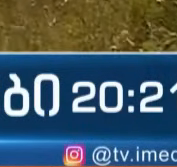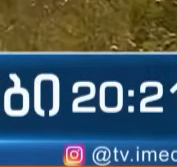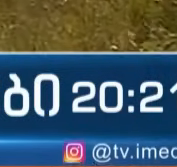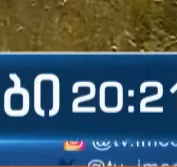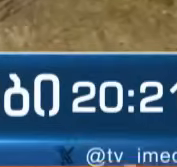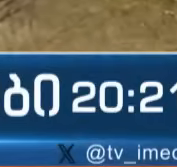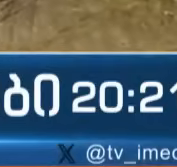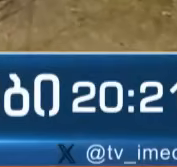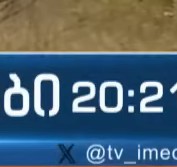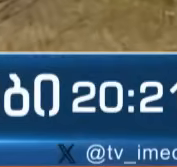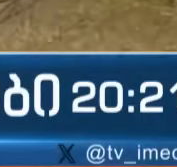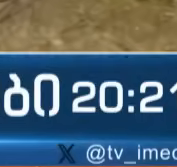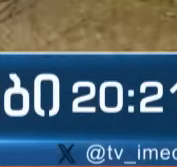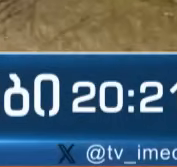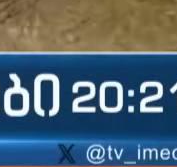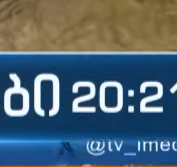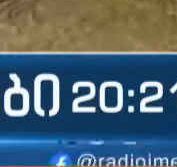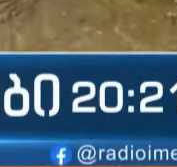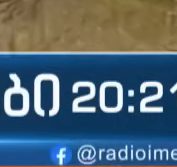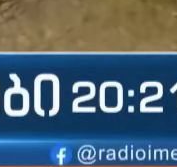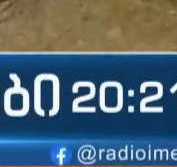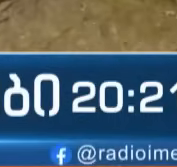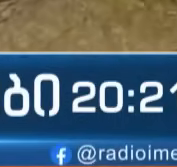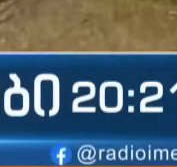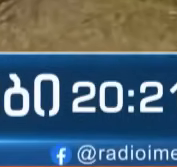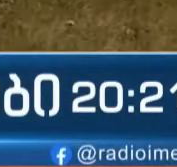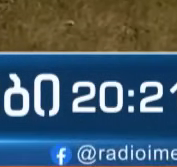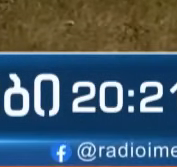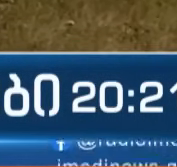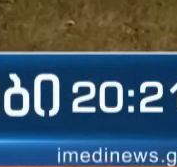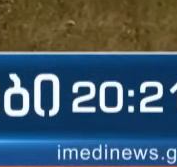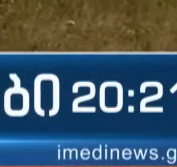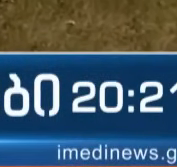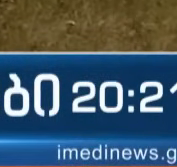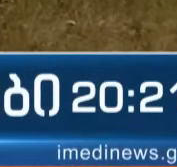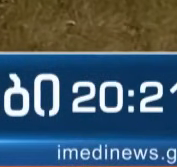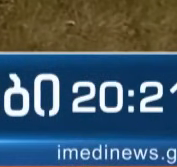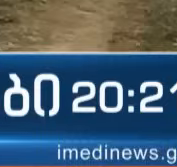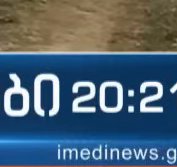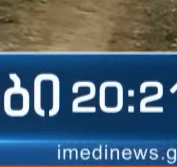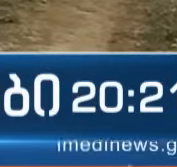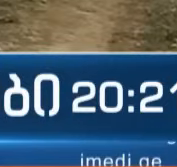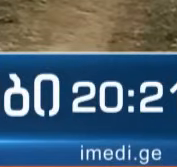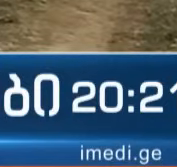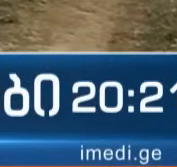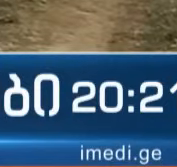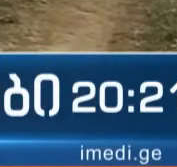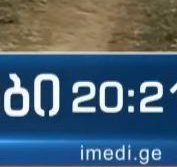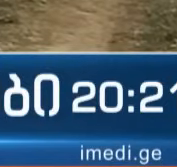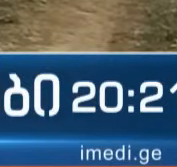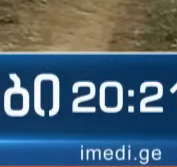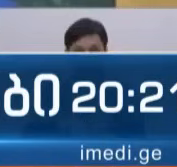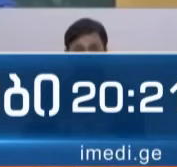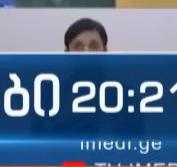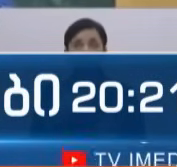და არაღიარების პოლიტიკის გაგრძელება. ირაკლი კობახიძე ამბობს, რომ ტერიტორიული მთლიანობის მშვიდობიანი გზით აღდგენა